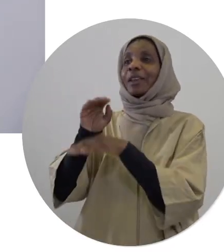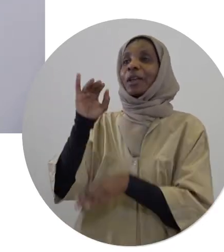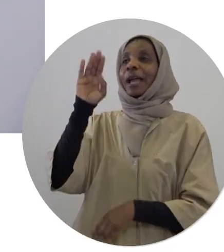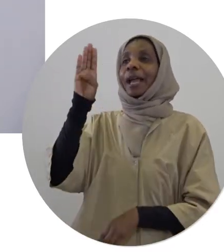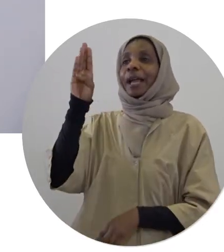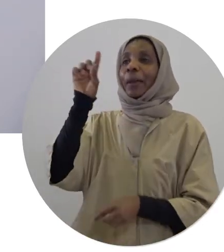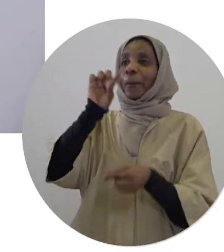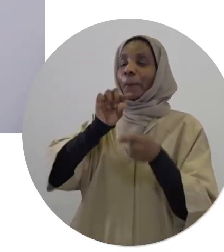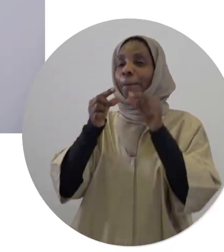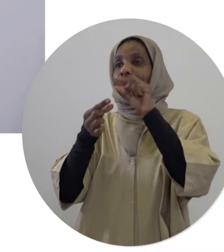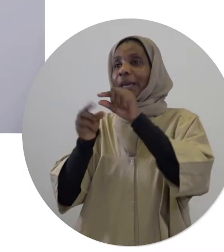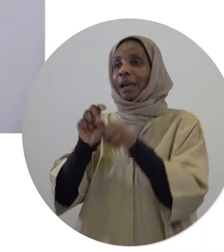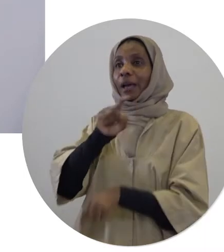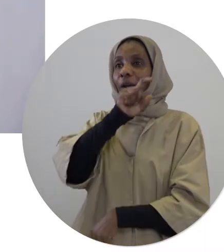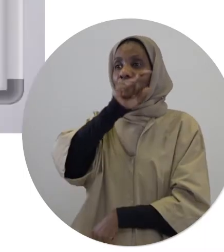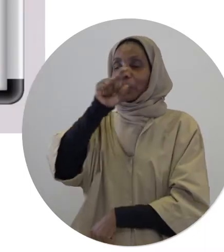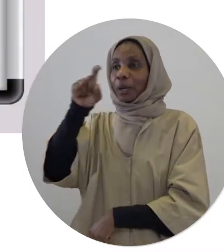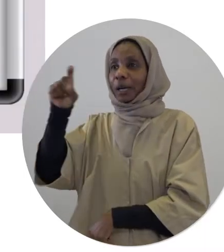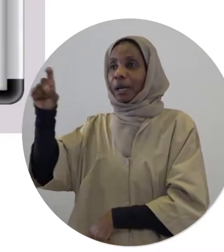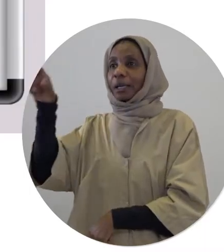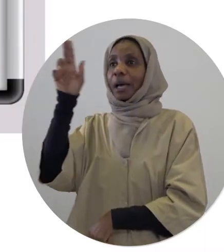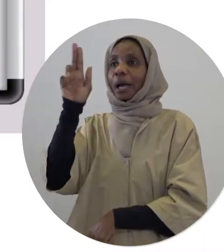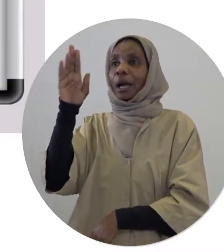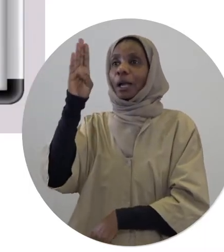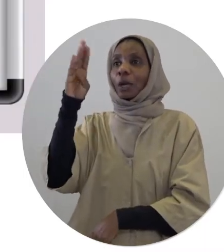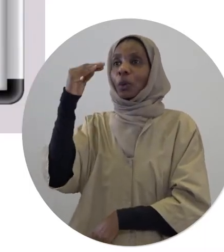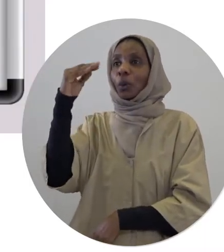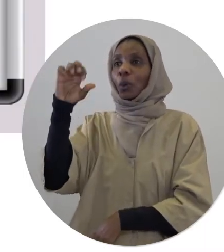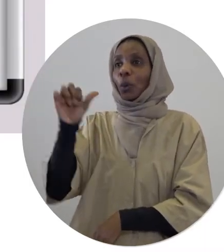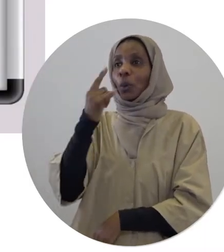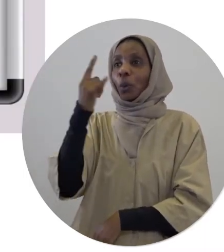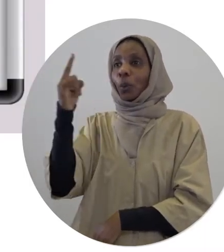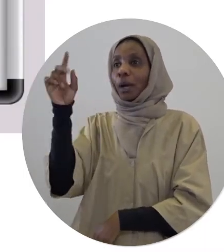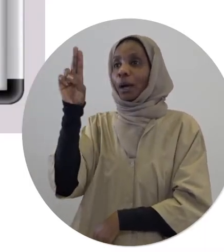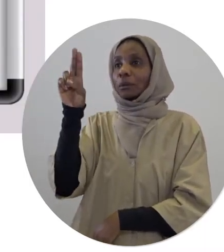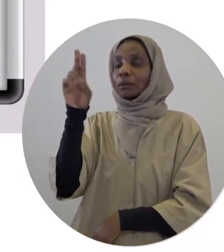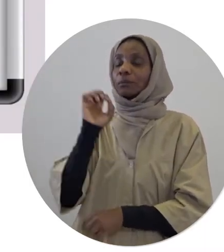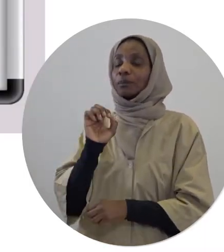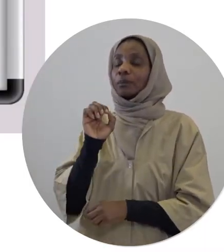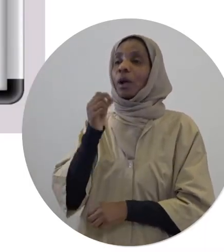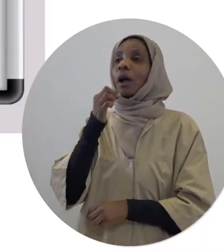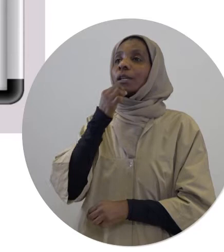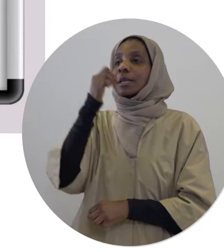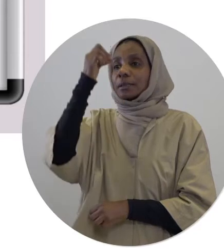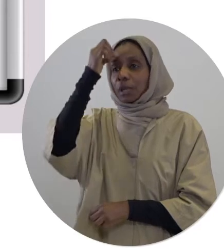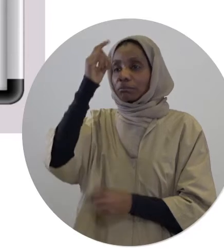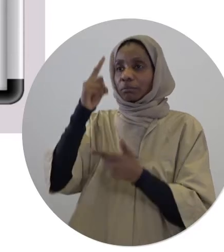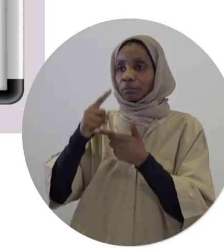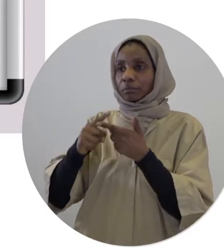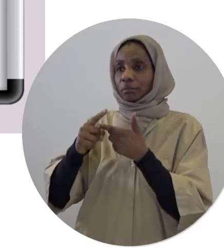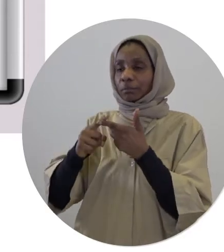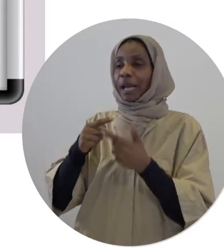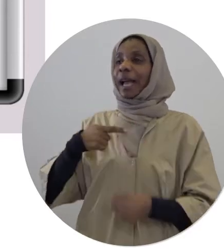الكيمياء. حلقة اليوم بعنوان الكحولات. سنتعرف على تعريف الكحولات، تسمية